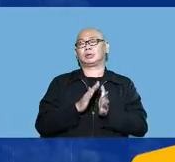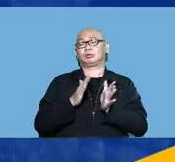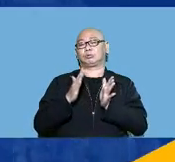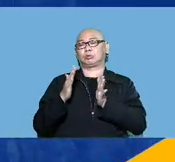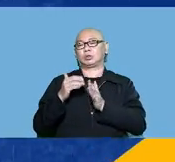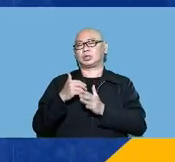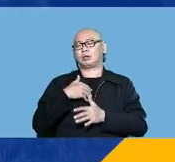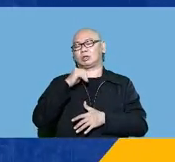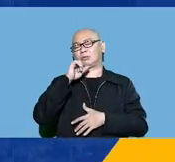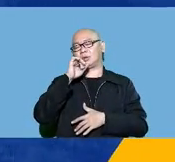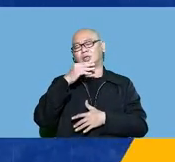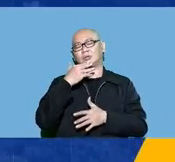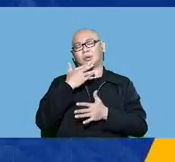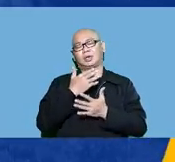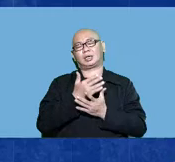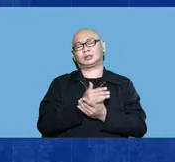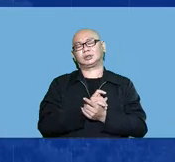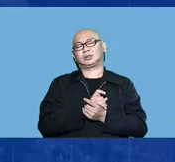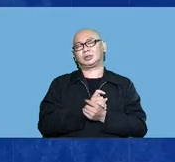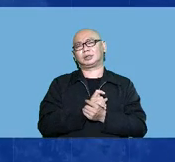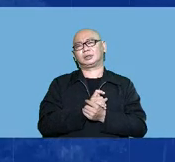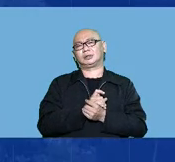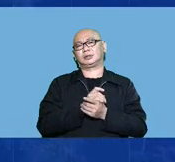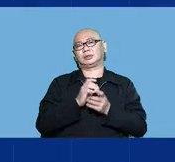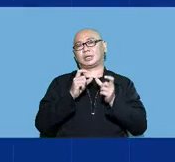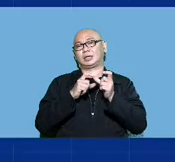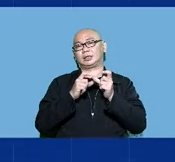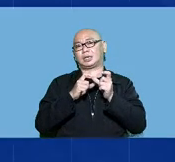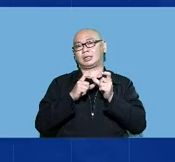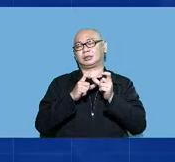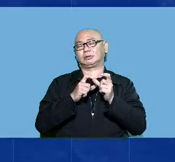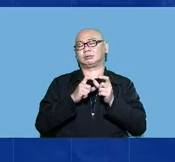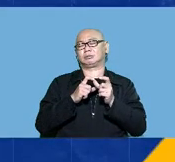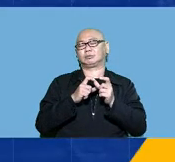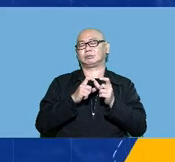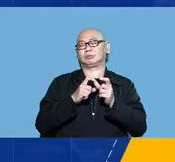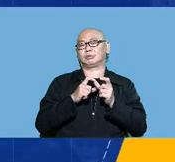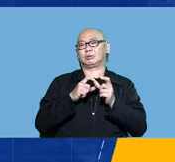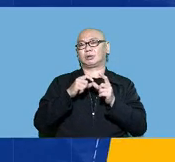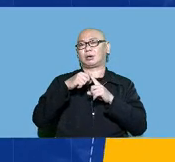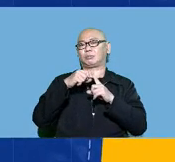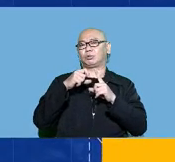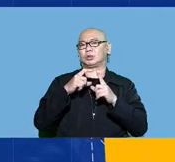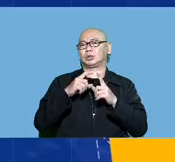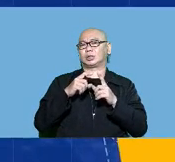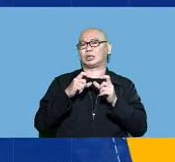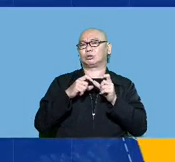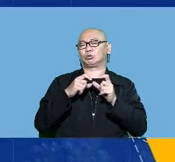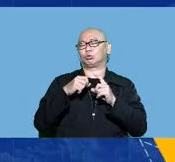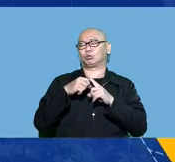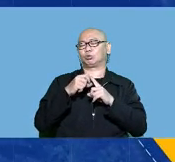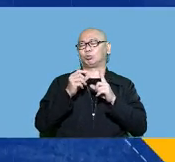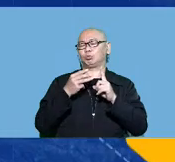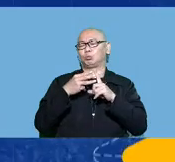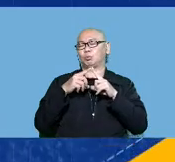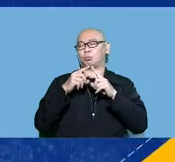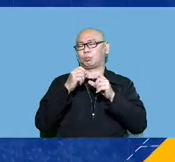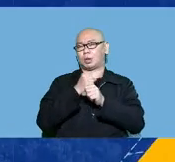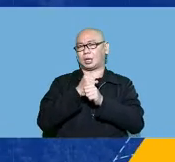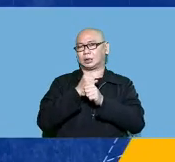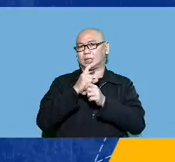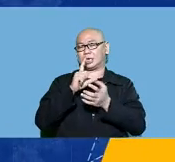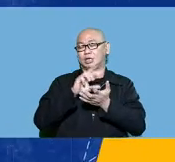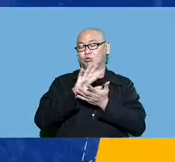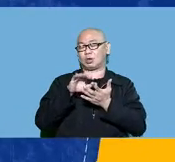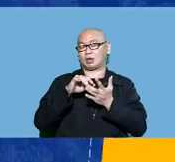Selanjutnya saya ucapkan terima kasih Senat, Kajur, Sekjur, Kaleb, Korprodi, Kabak, Kasubag di lingkungan